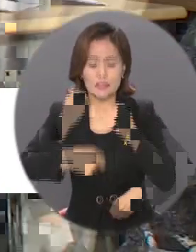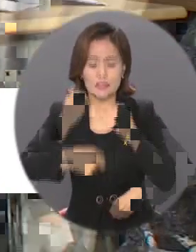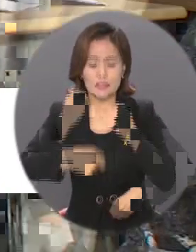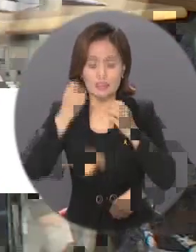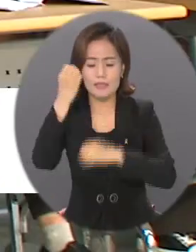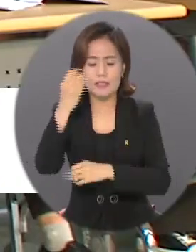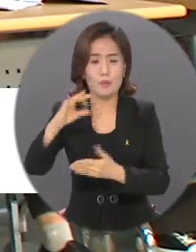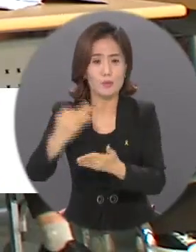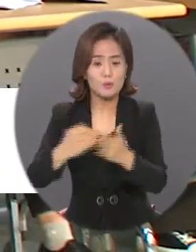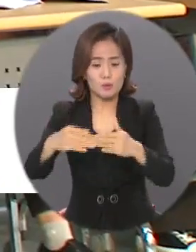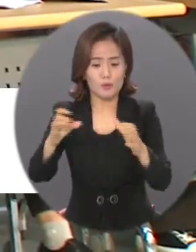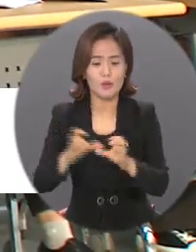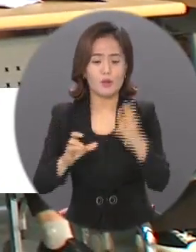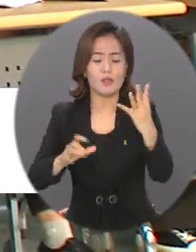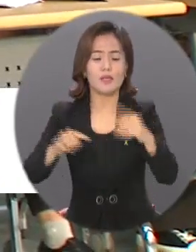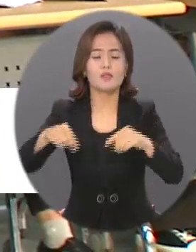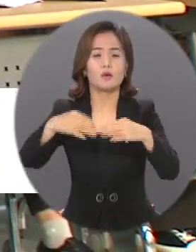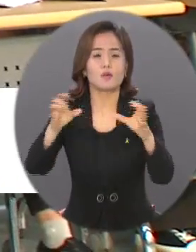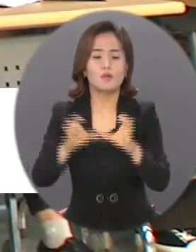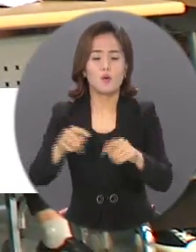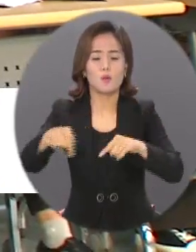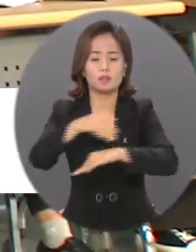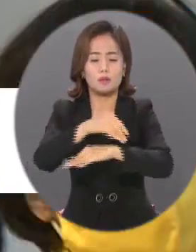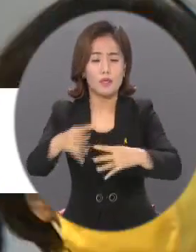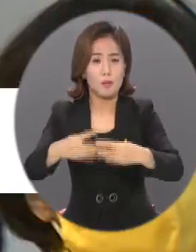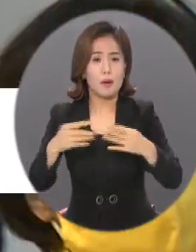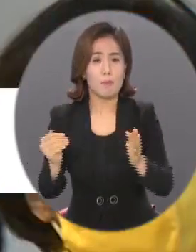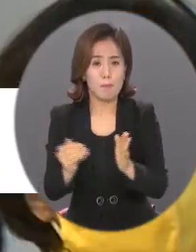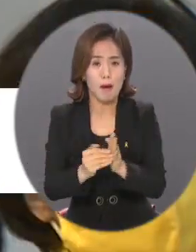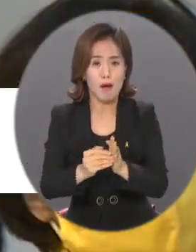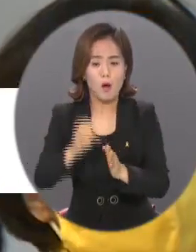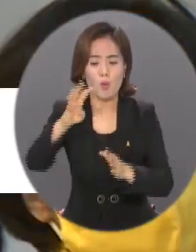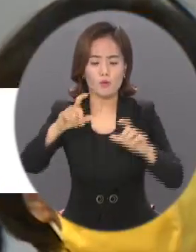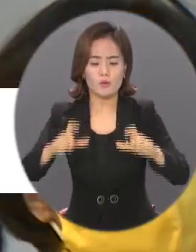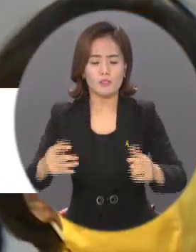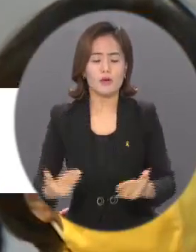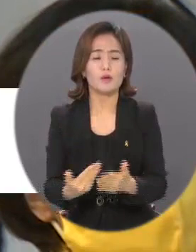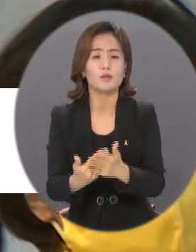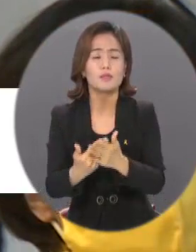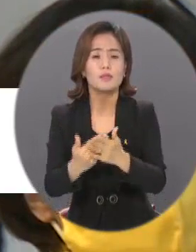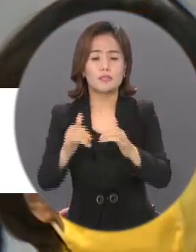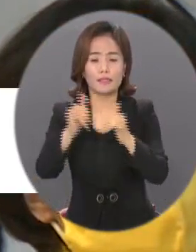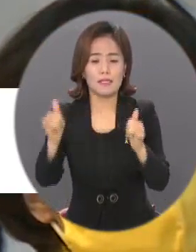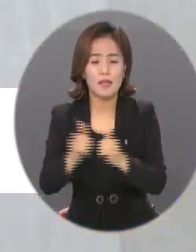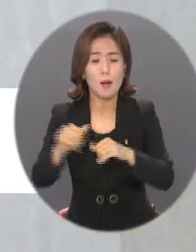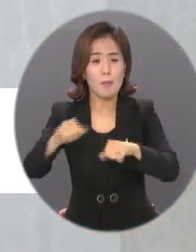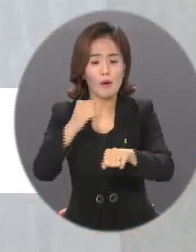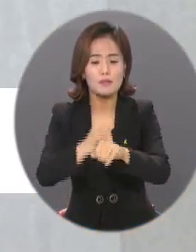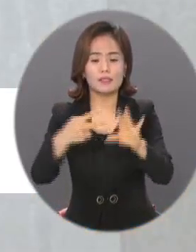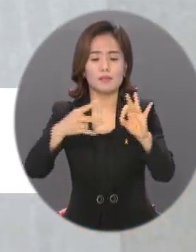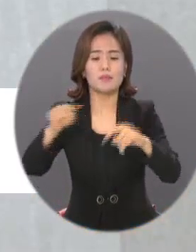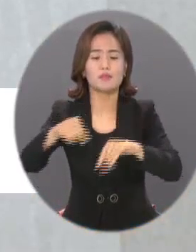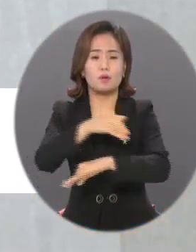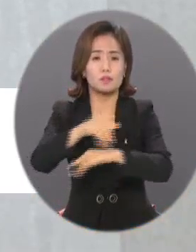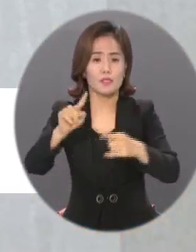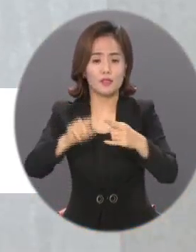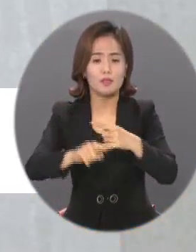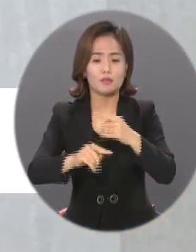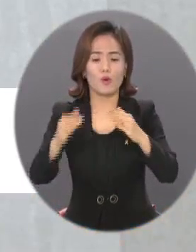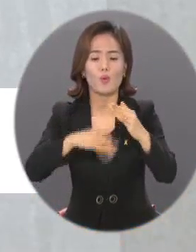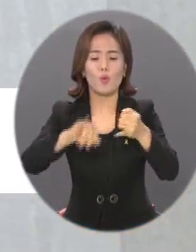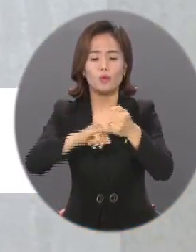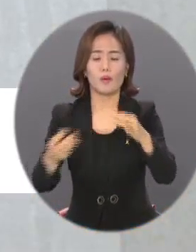기본소득 등 4개 정당과 정책 협약식을 열고 광주 지역사회 활동가들이 선정한 10대 정책을